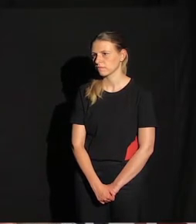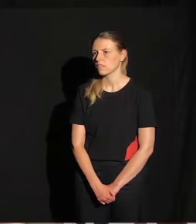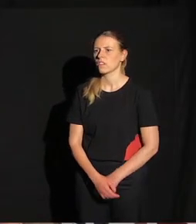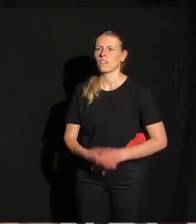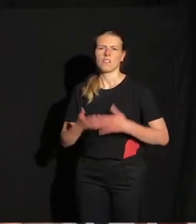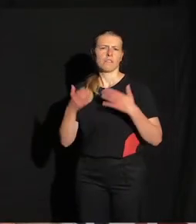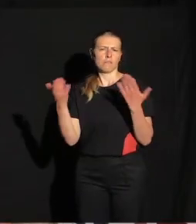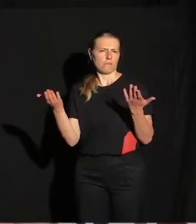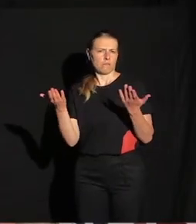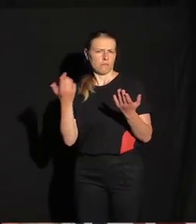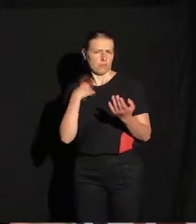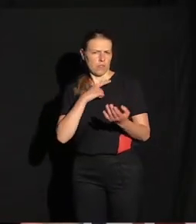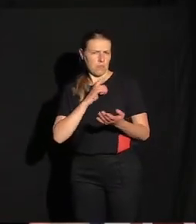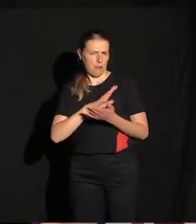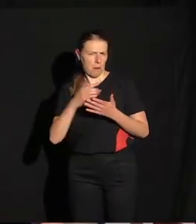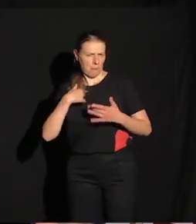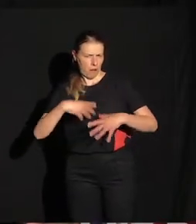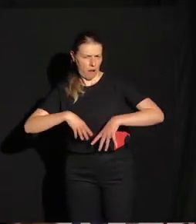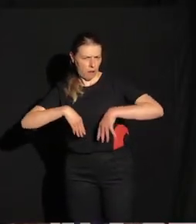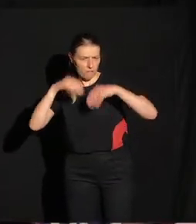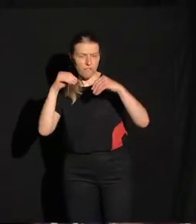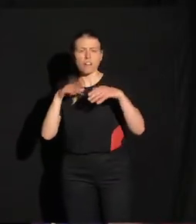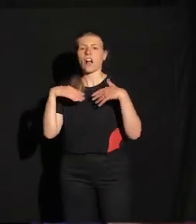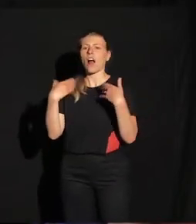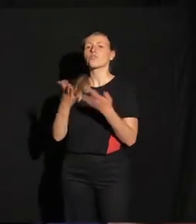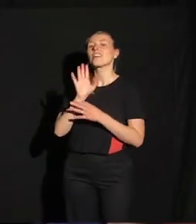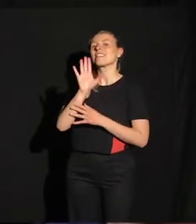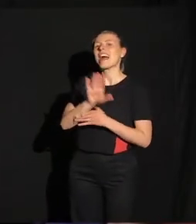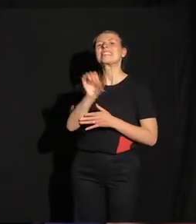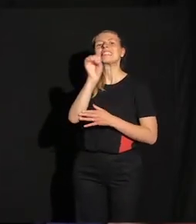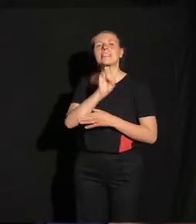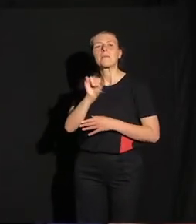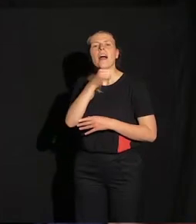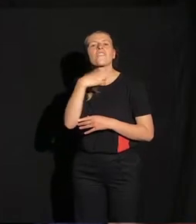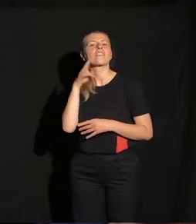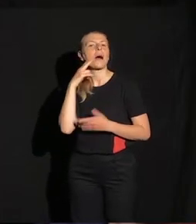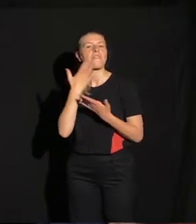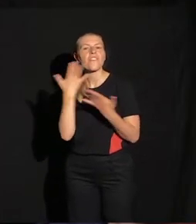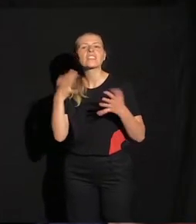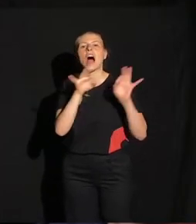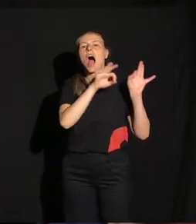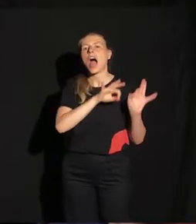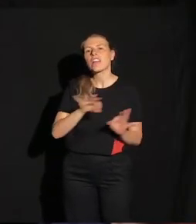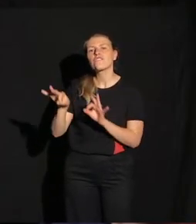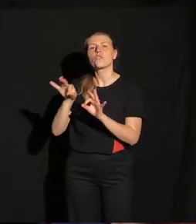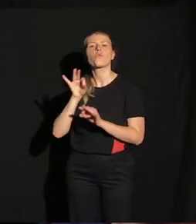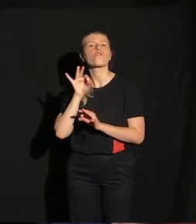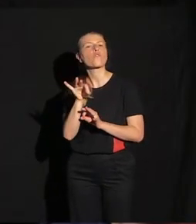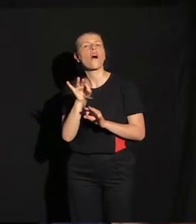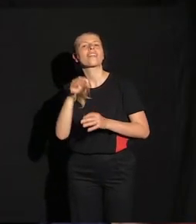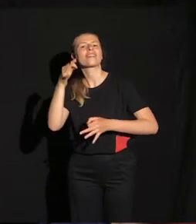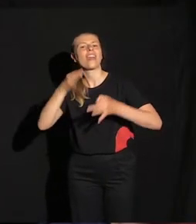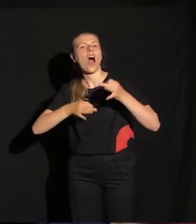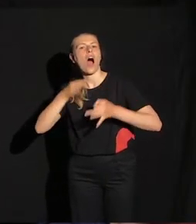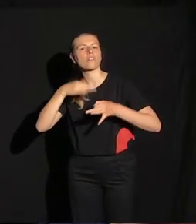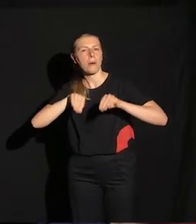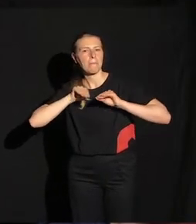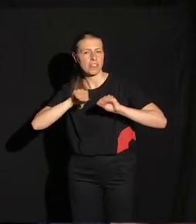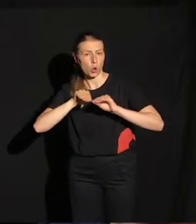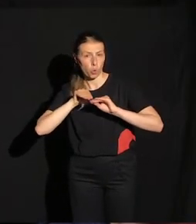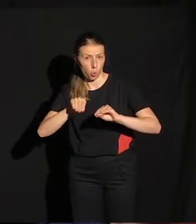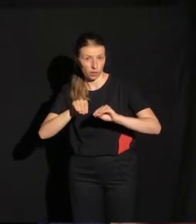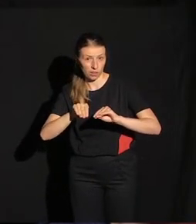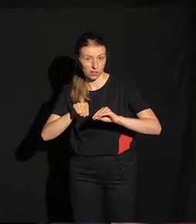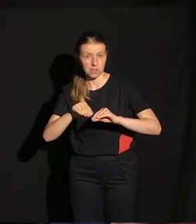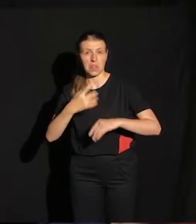Ich kann ja einfach mal anfangen. Also dein Seminar hieß ja Einführung in die Theaterpädagogik und ich hatte bis zu dem Zeitpunkt